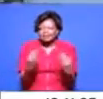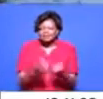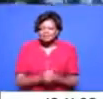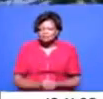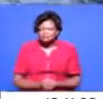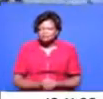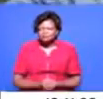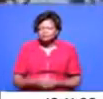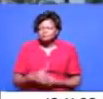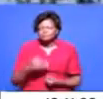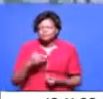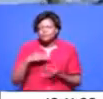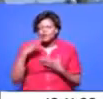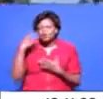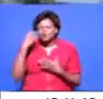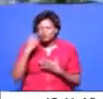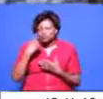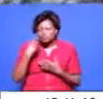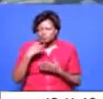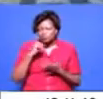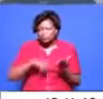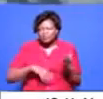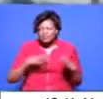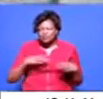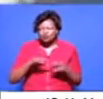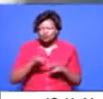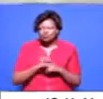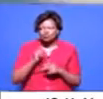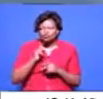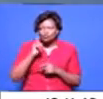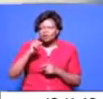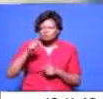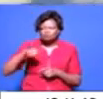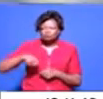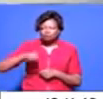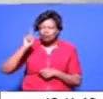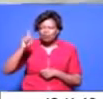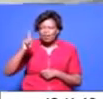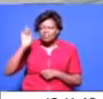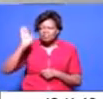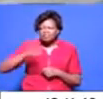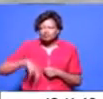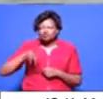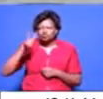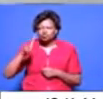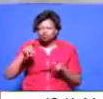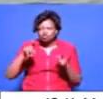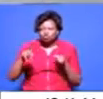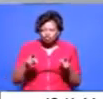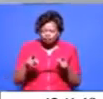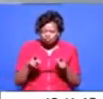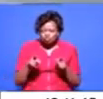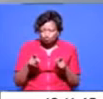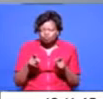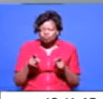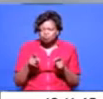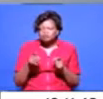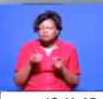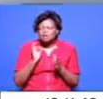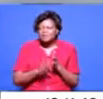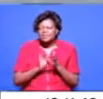Kinachovutia zaidi ni kwamba mtumiaji anatumia fimbo moja badala ya fimbo mbili kudhibiti mwelekeo na mwendo kasi wakati wa kuteleza